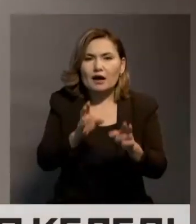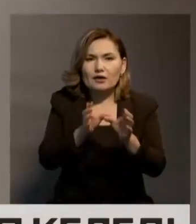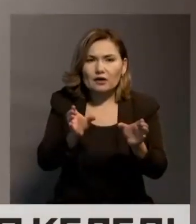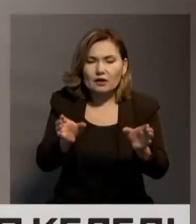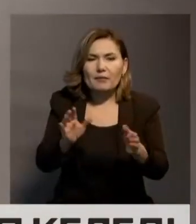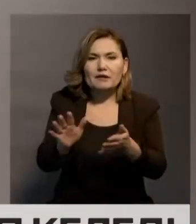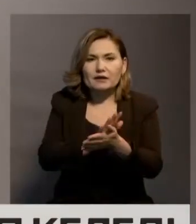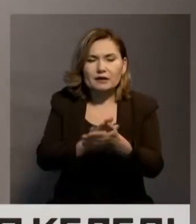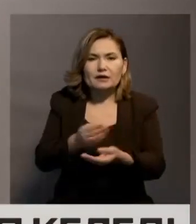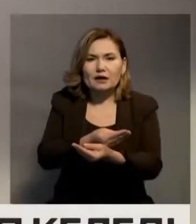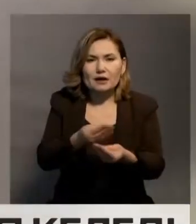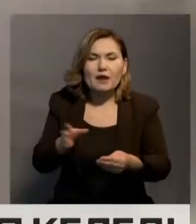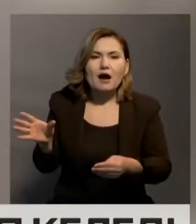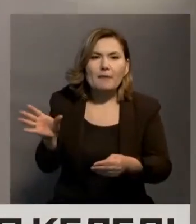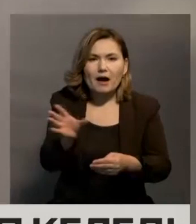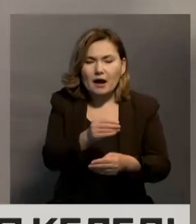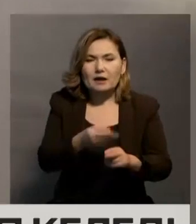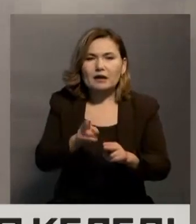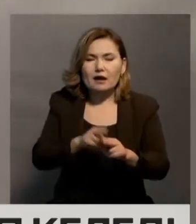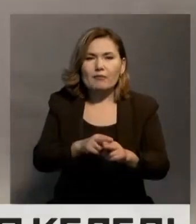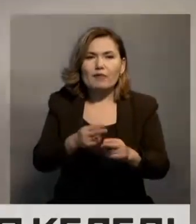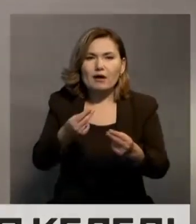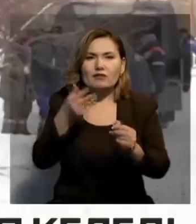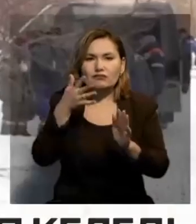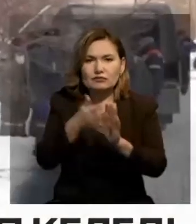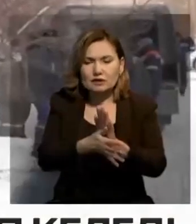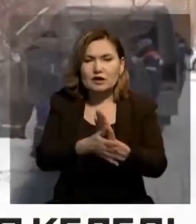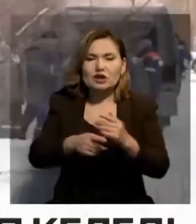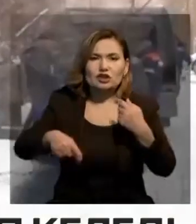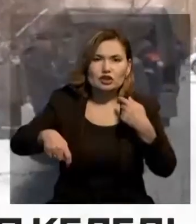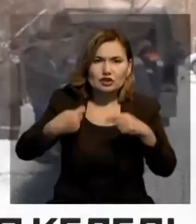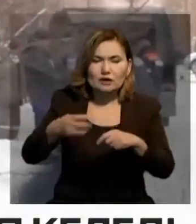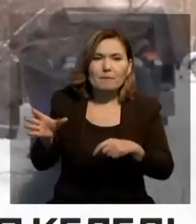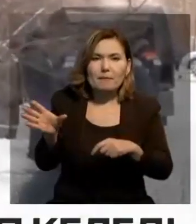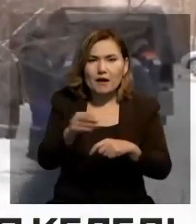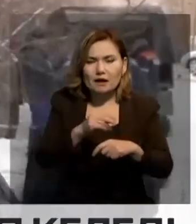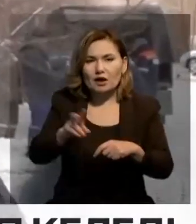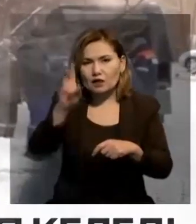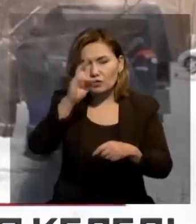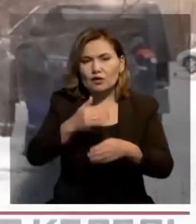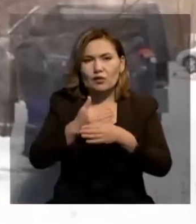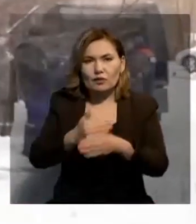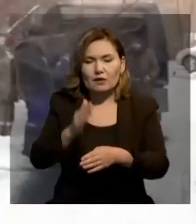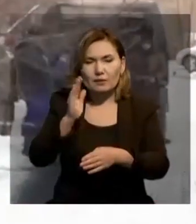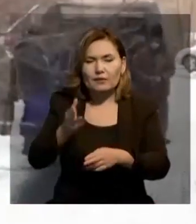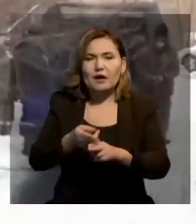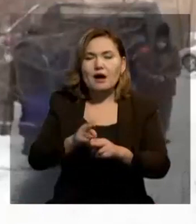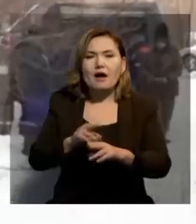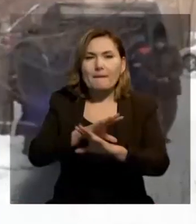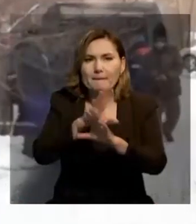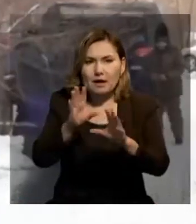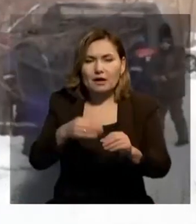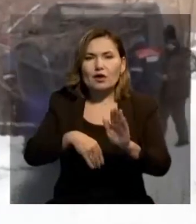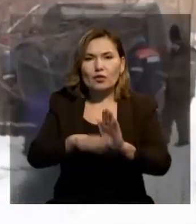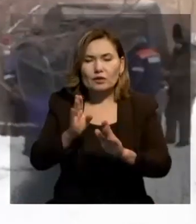жатыр. Сонымен қатар барлық келтірілген шығын өтелетін болады. На сегодняшний день бүгін біз жағдайды толығымен тұрақтандыра аламыз деп